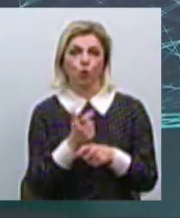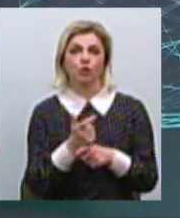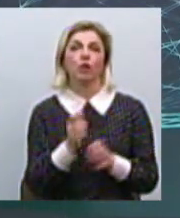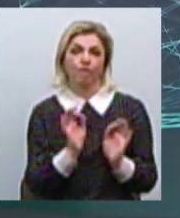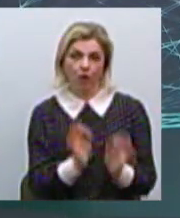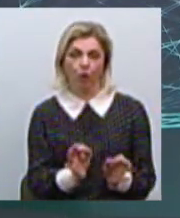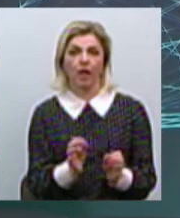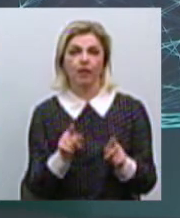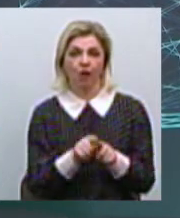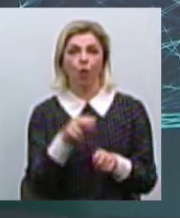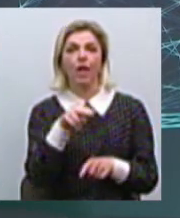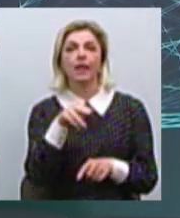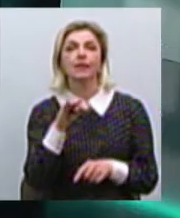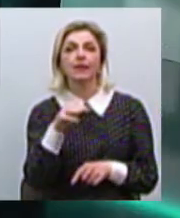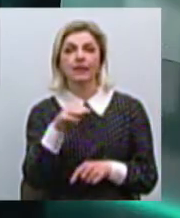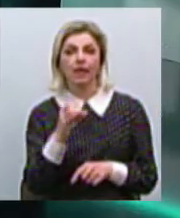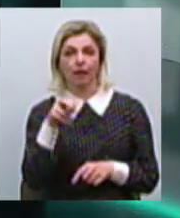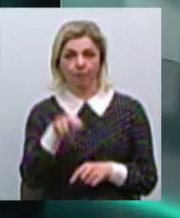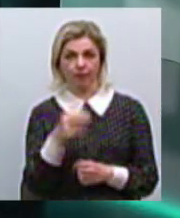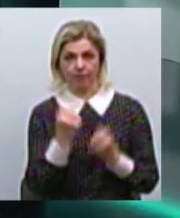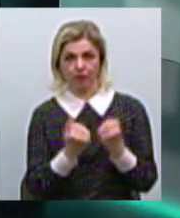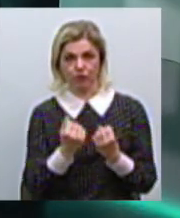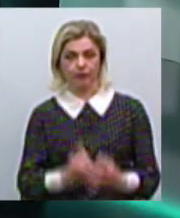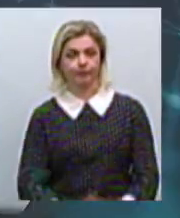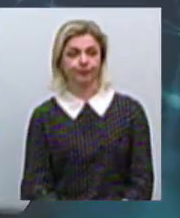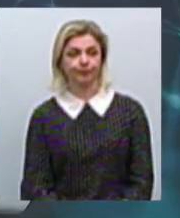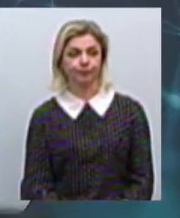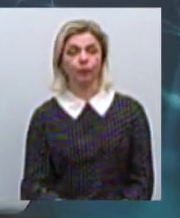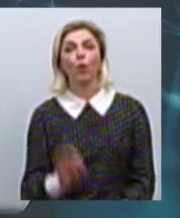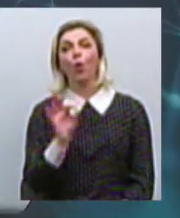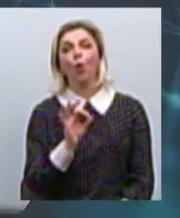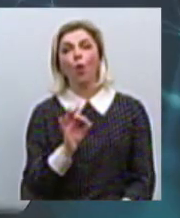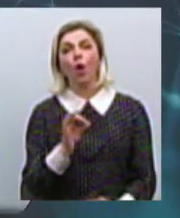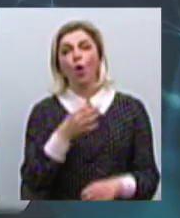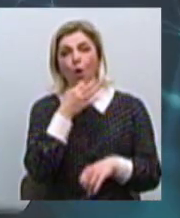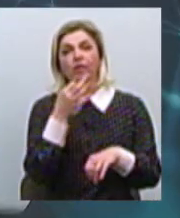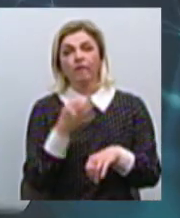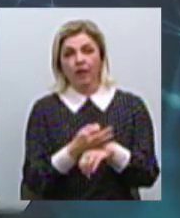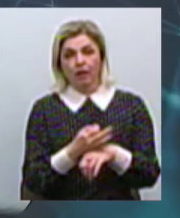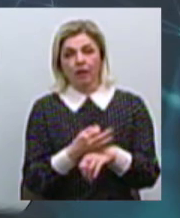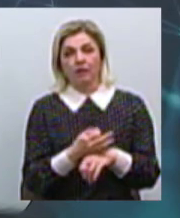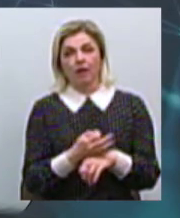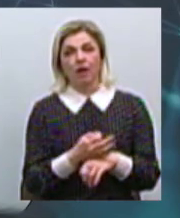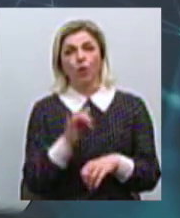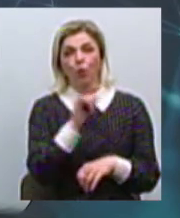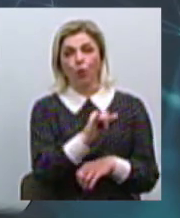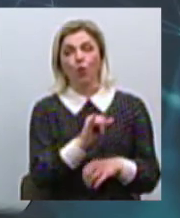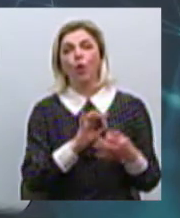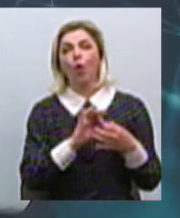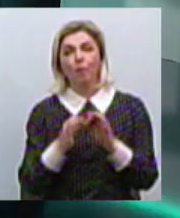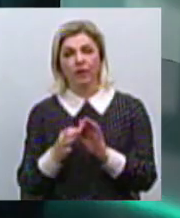таким-то типом транспортного засобу. Це дуже про адміністративну відповідальність у коментарі адвоката Станіслава